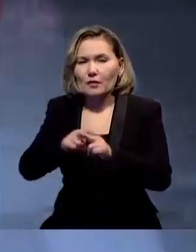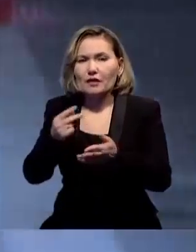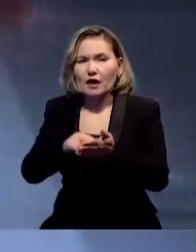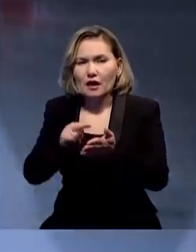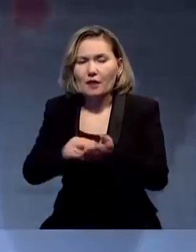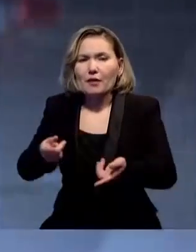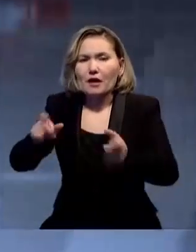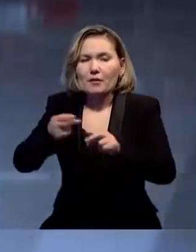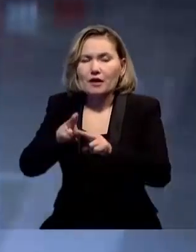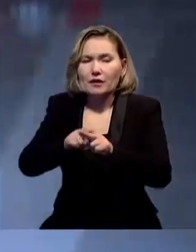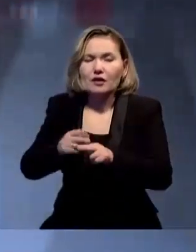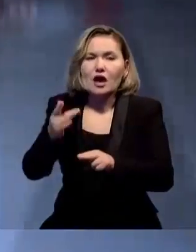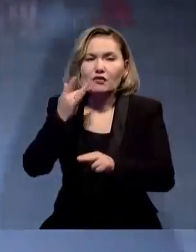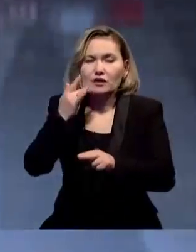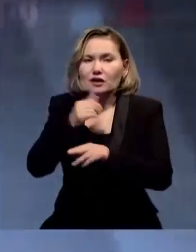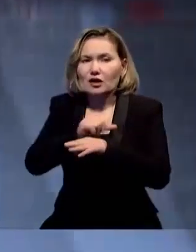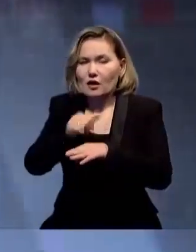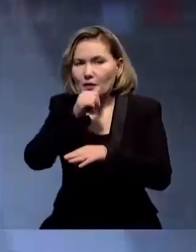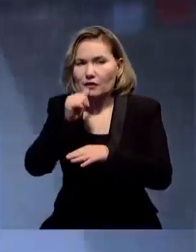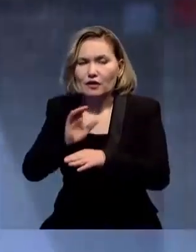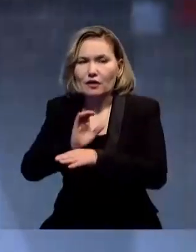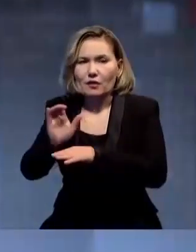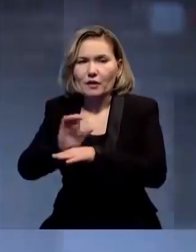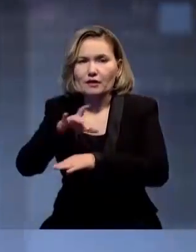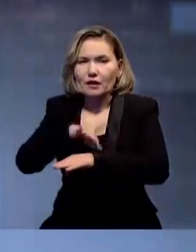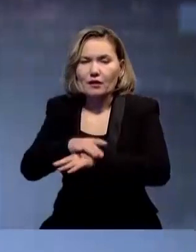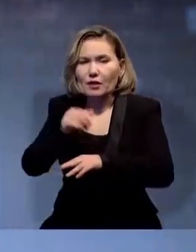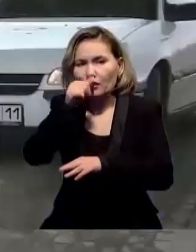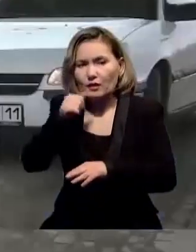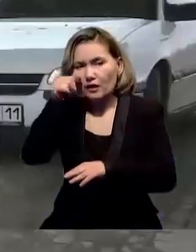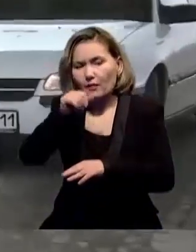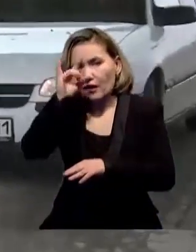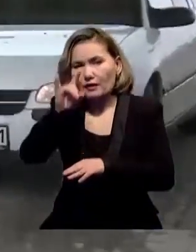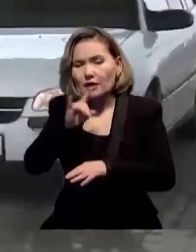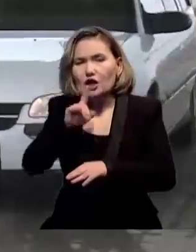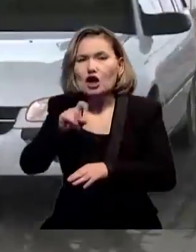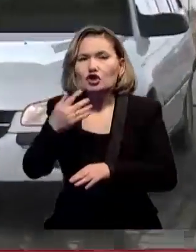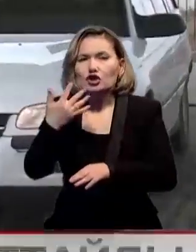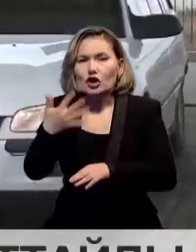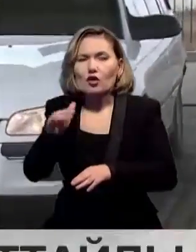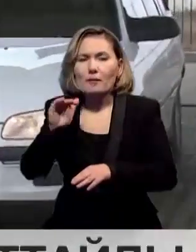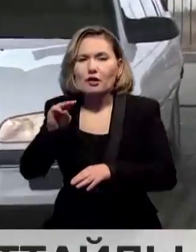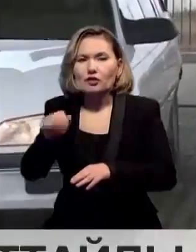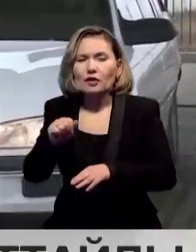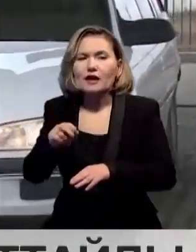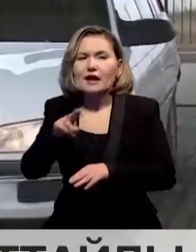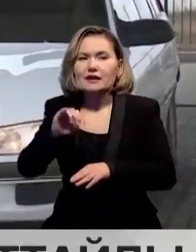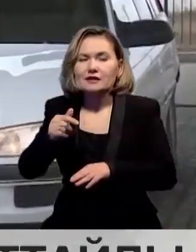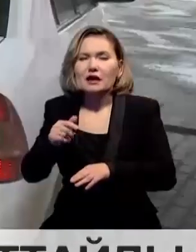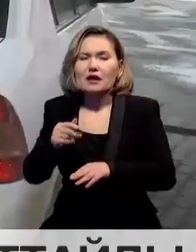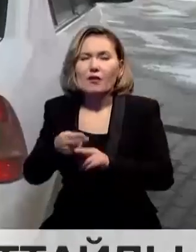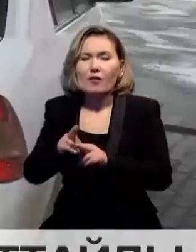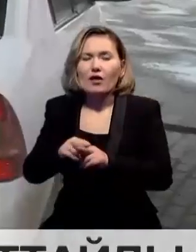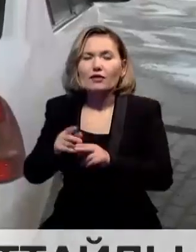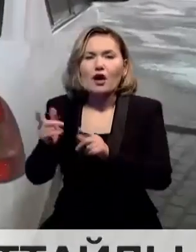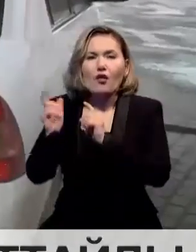Бағаның өсуі көлеңкелі экспортпен байланысты. Ресми мәліметке сәйкес, былтыр елден 150 мың тоннаға жуық дизель отыны транзитпен